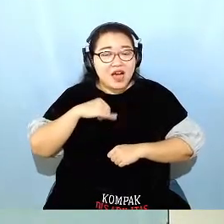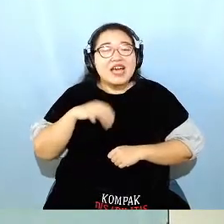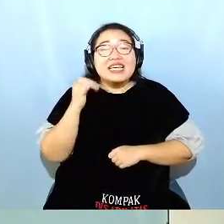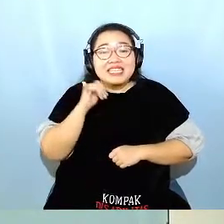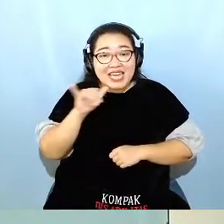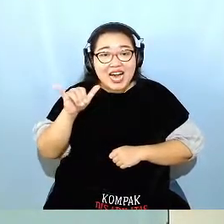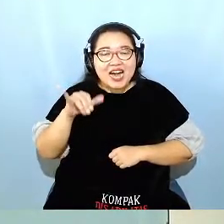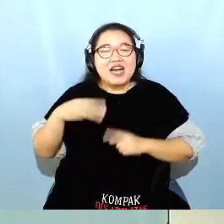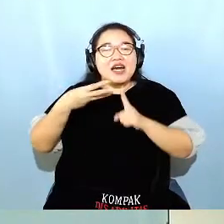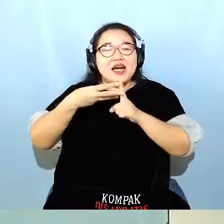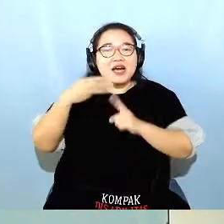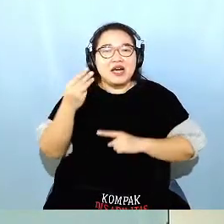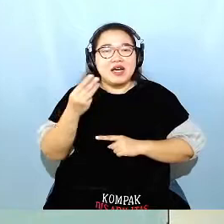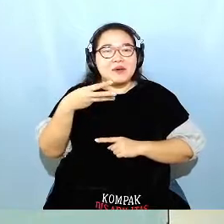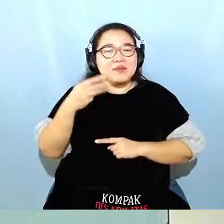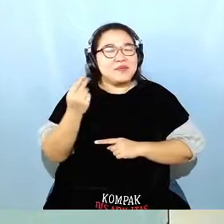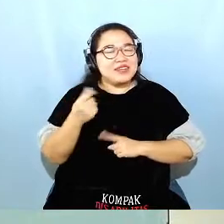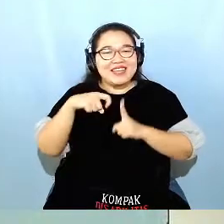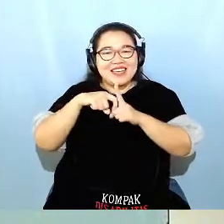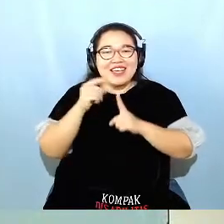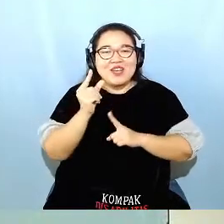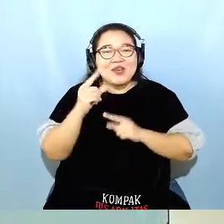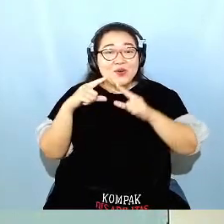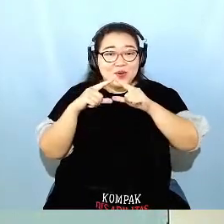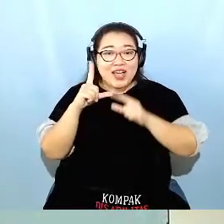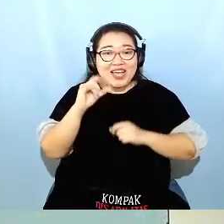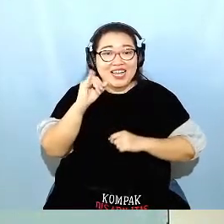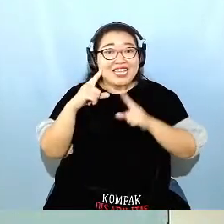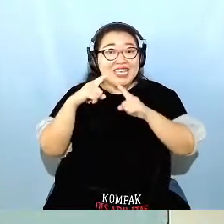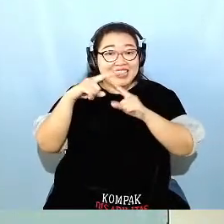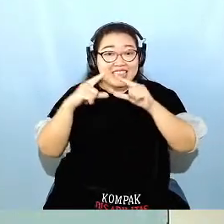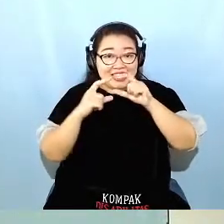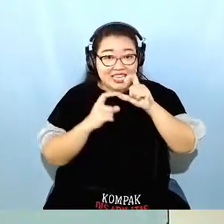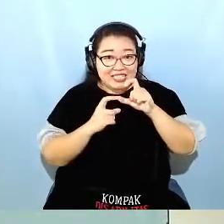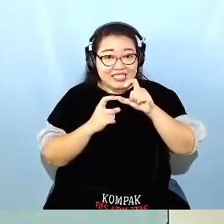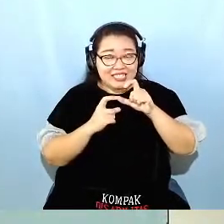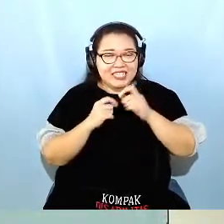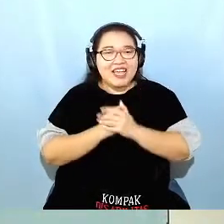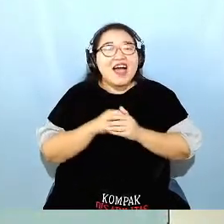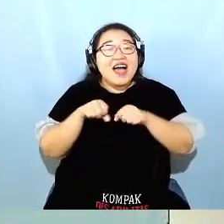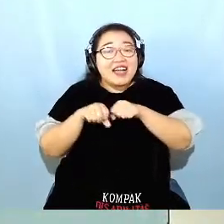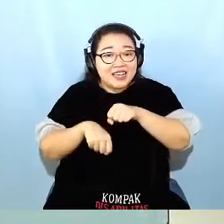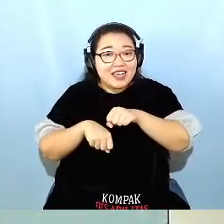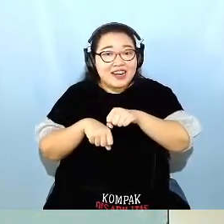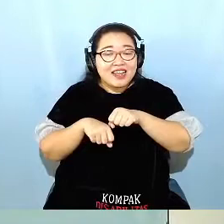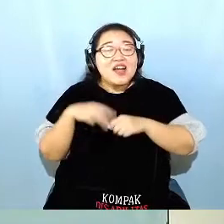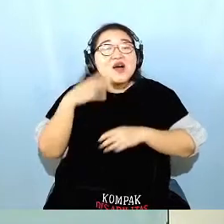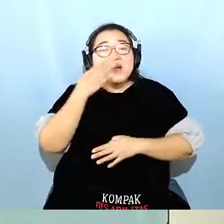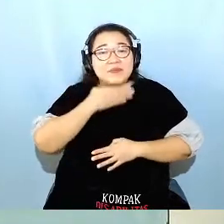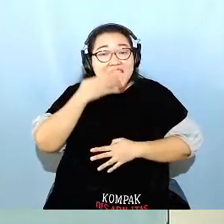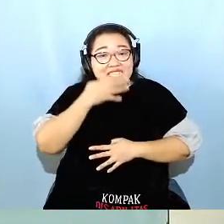sehingga aura cinta, bahasa cinta itu ada di situ. Karena kita beri perhatian yang